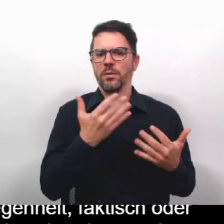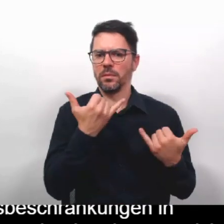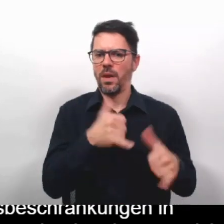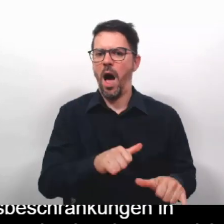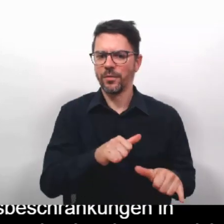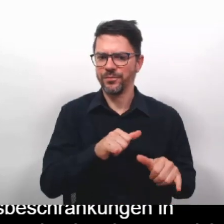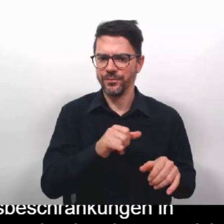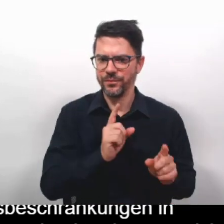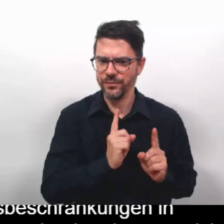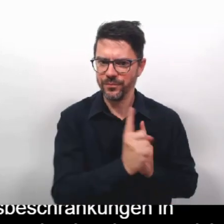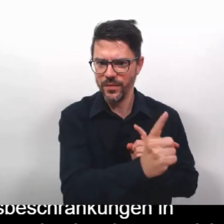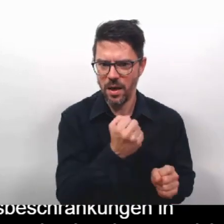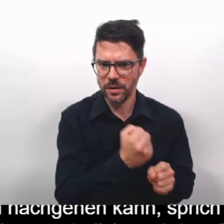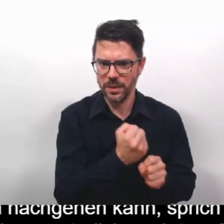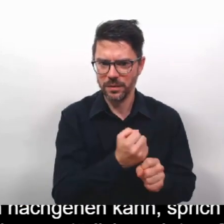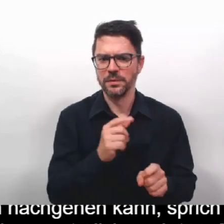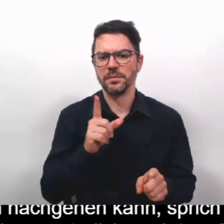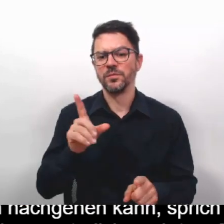Landkreise.